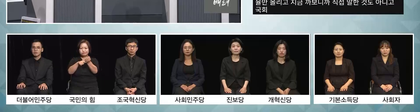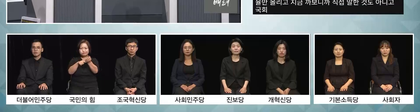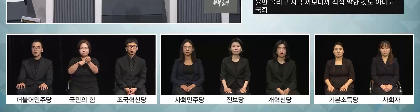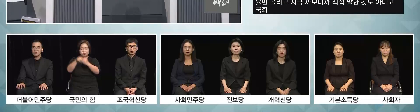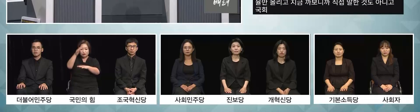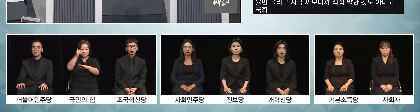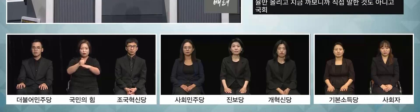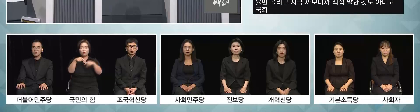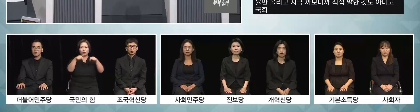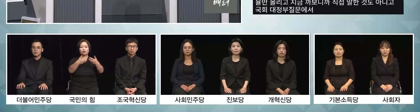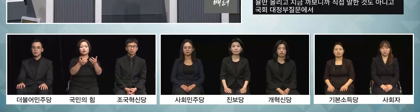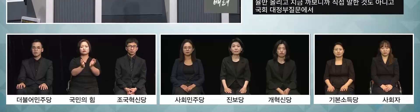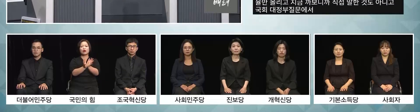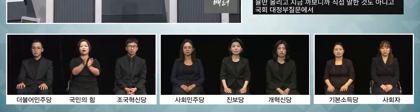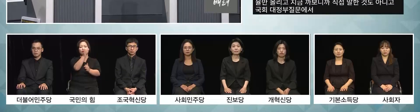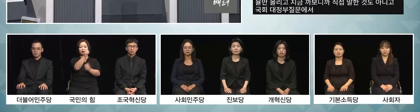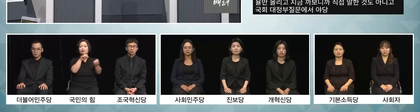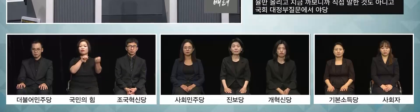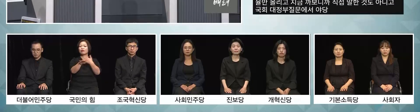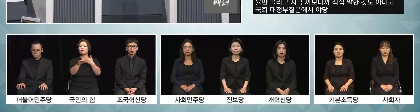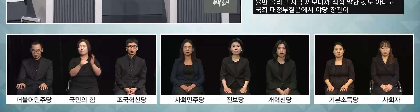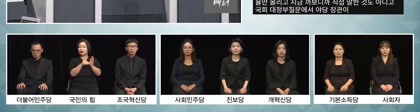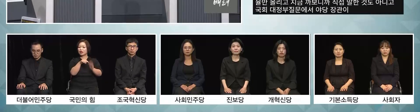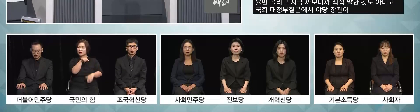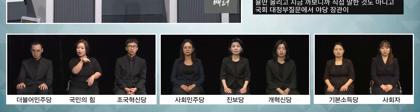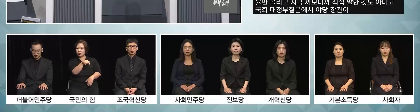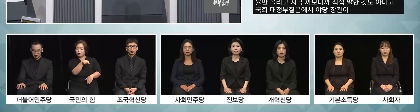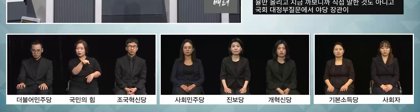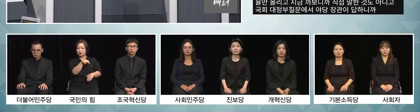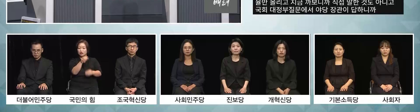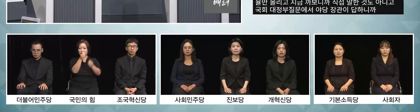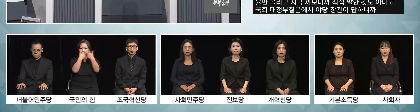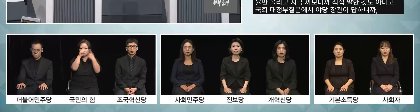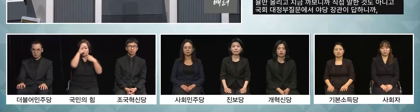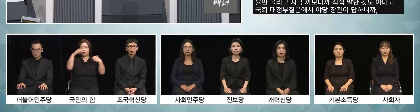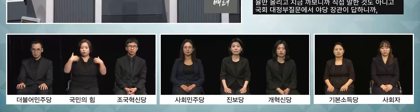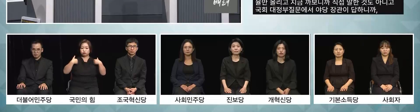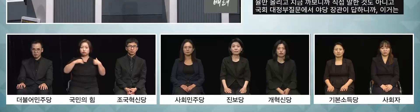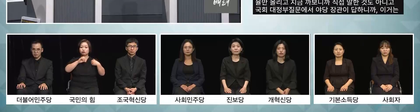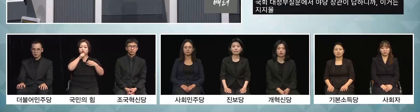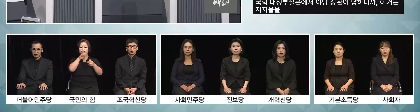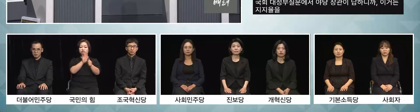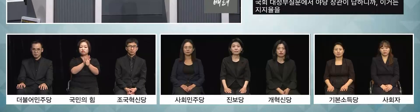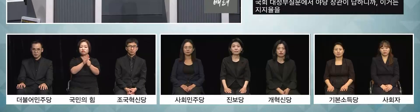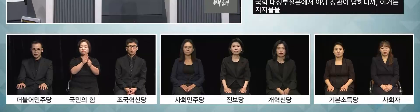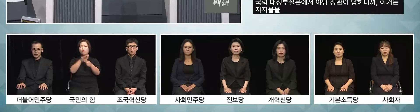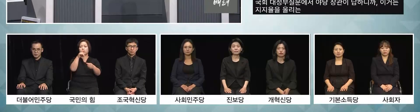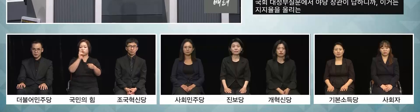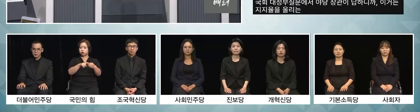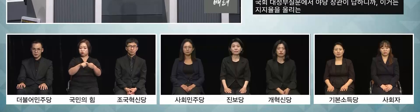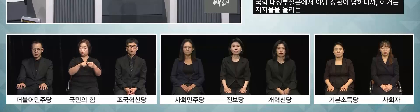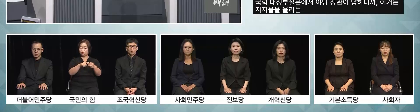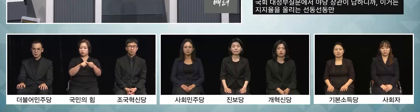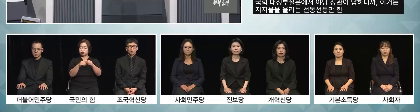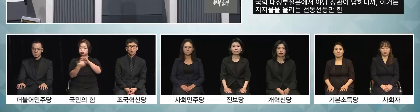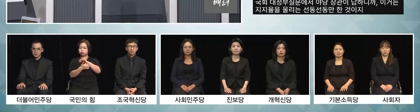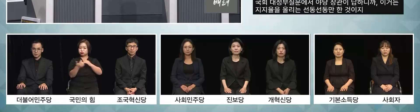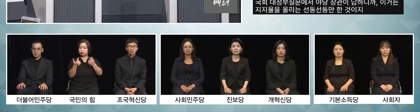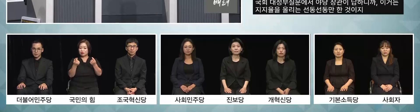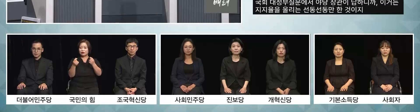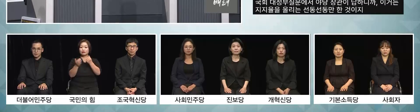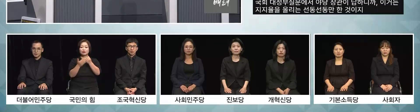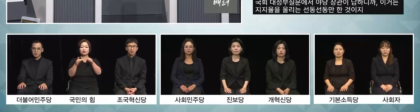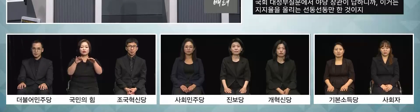외교부 장관이 답한 정도입니다. 이것은 지지율 올리는 선전선동만 한 것이지 실제적으로 거둔 것이 하나도 없기